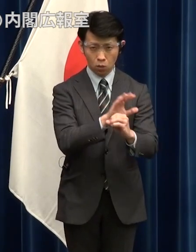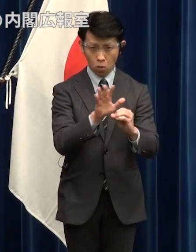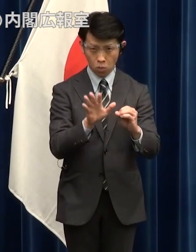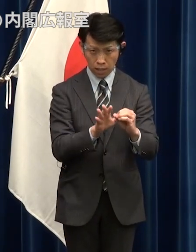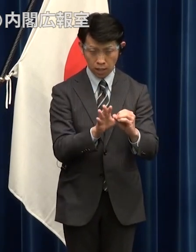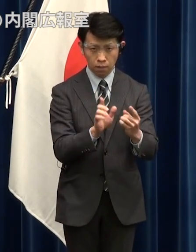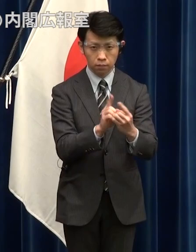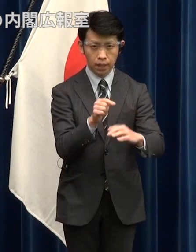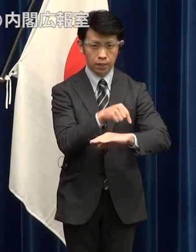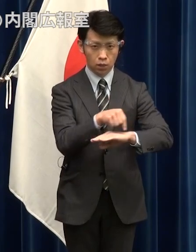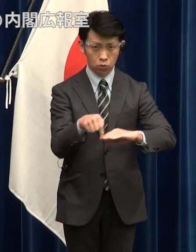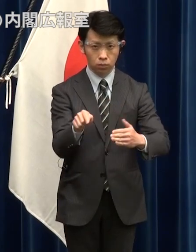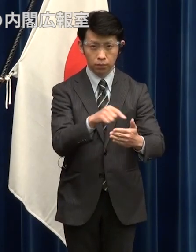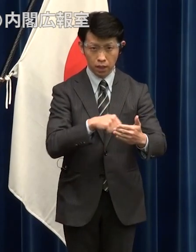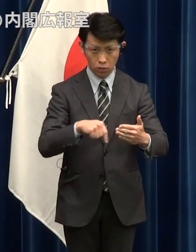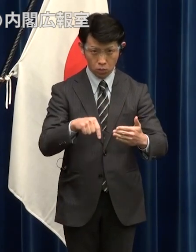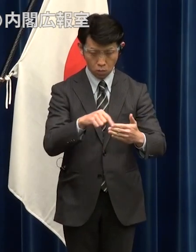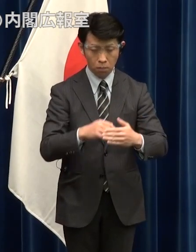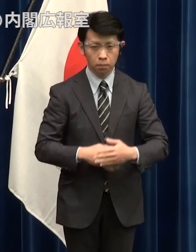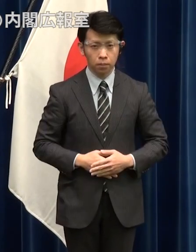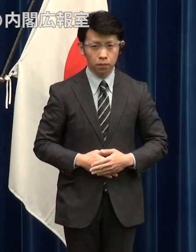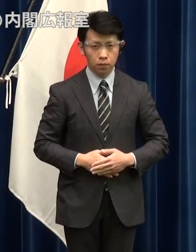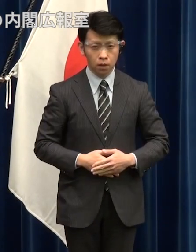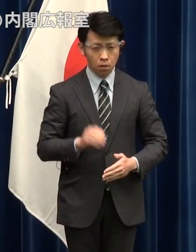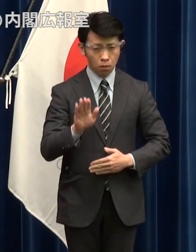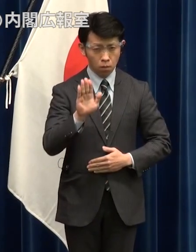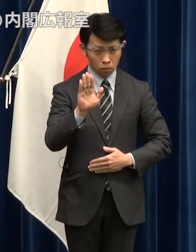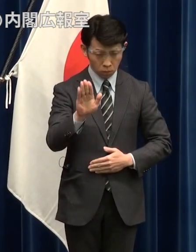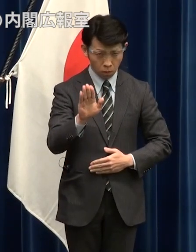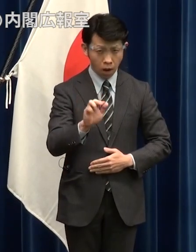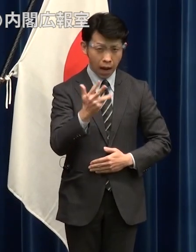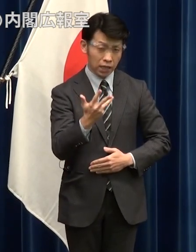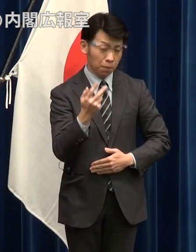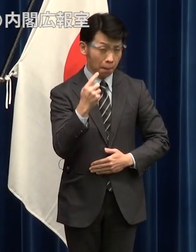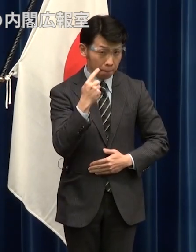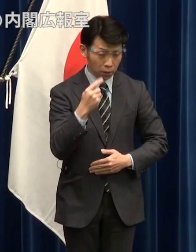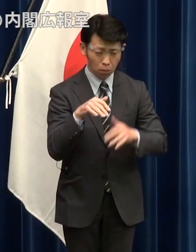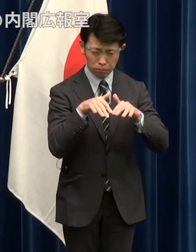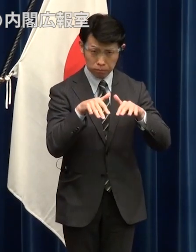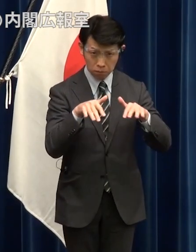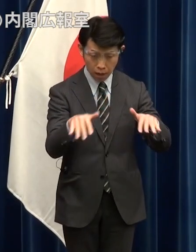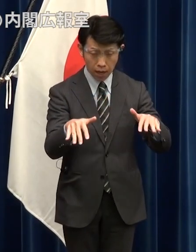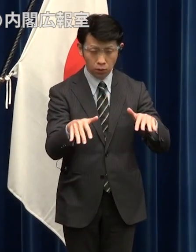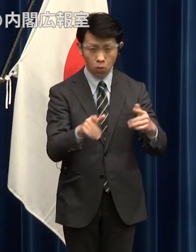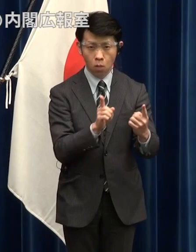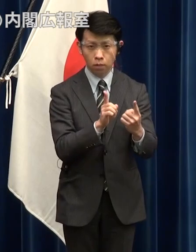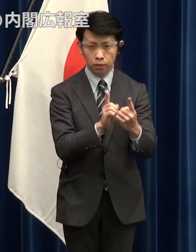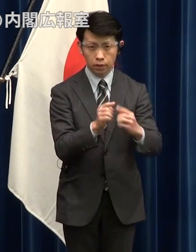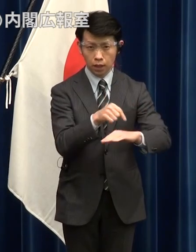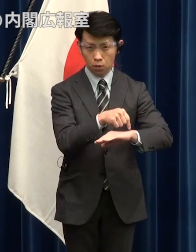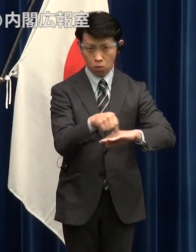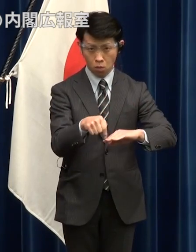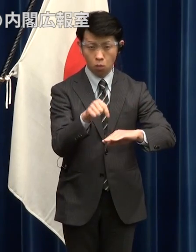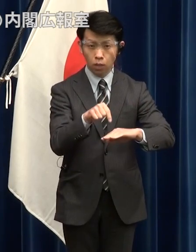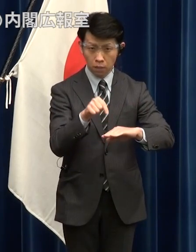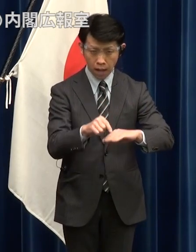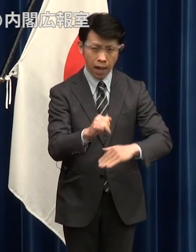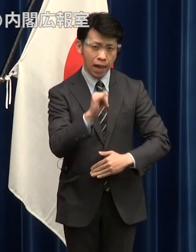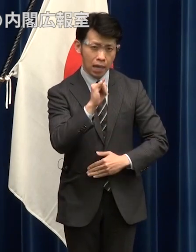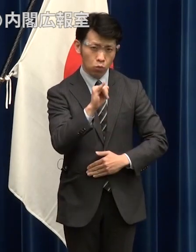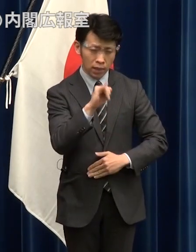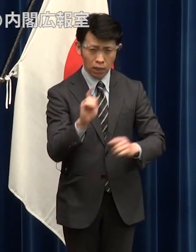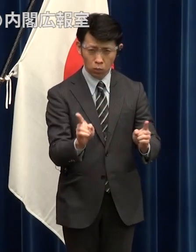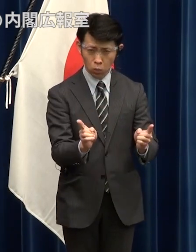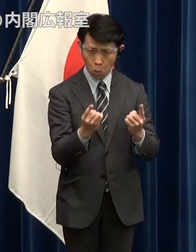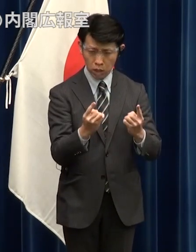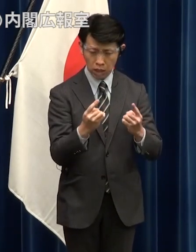。いわゆる第8波への対応については、インフルエンザとの同時流行も念頭